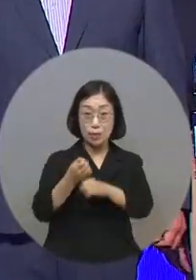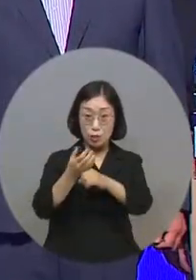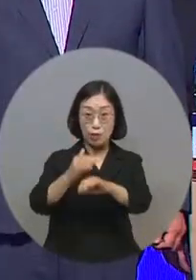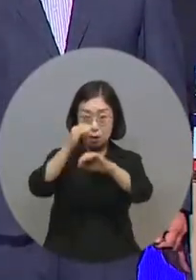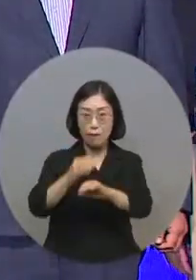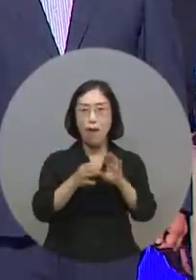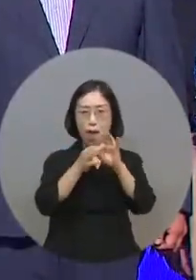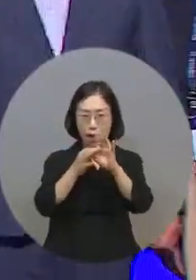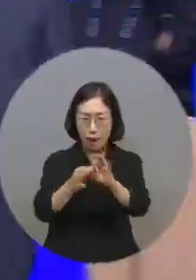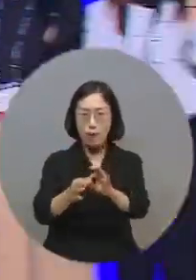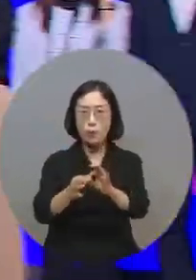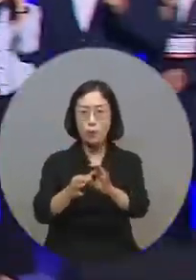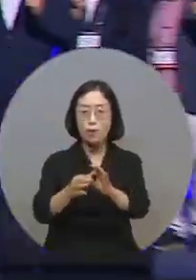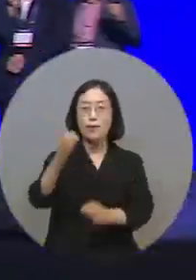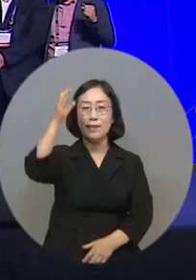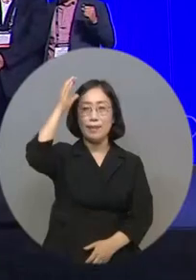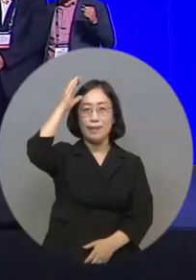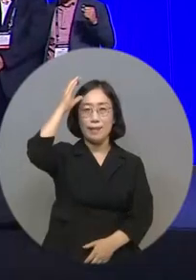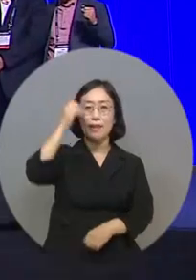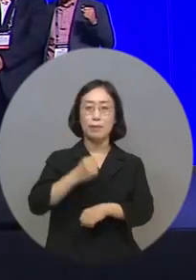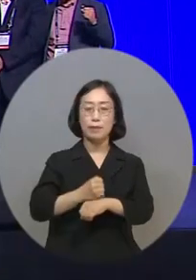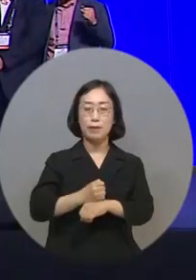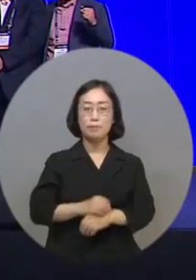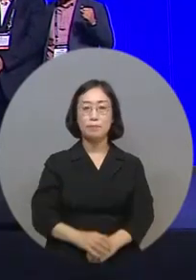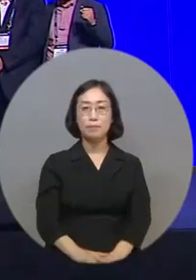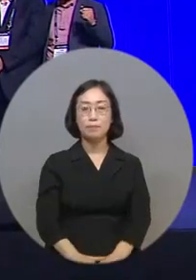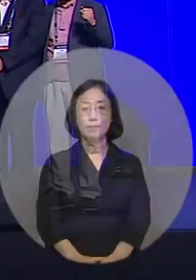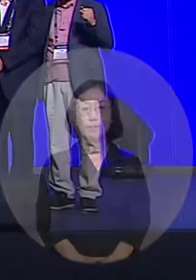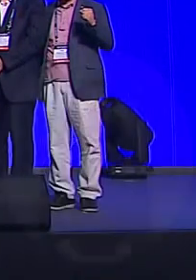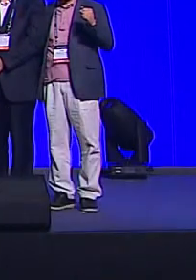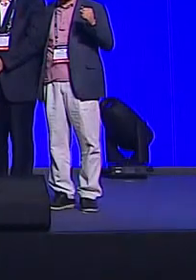계속되기를 기원합니다. 복지TV 뉴스 정유정입니다.